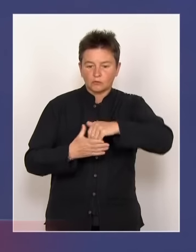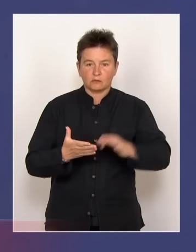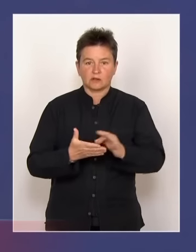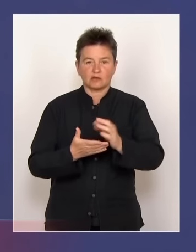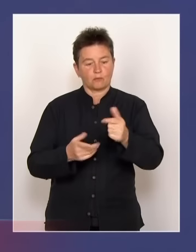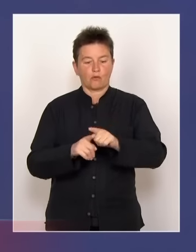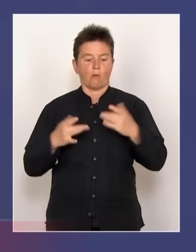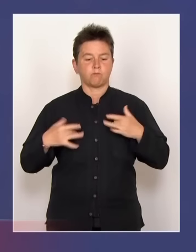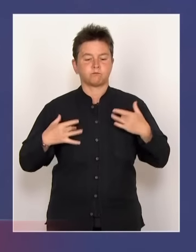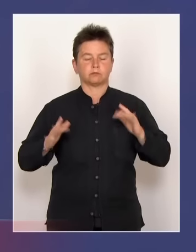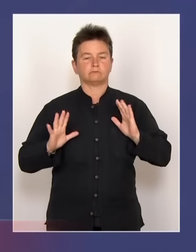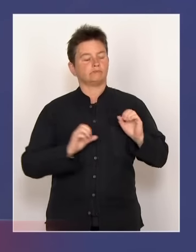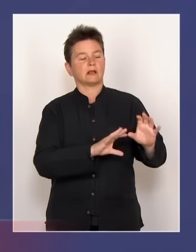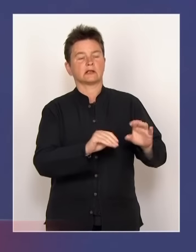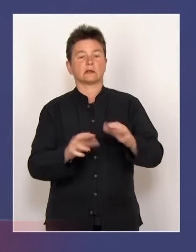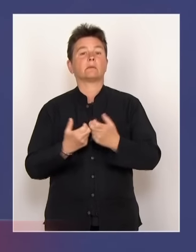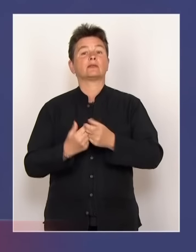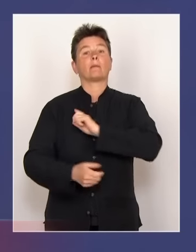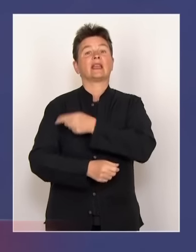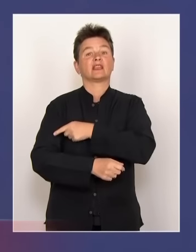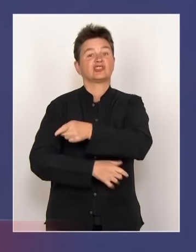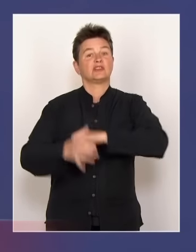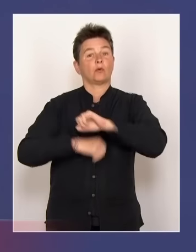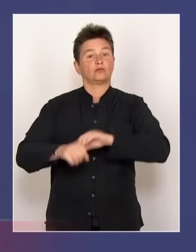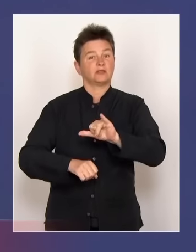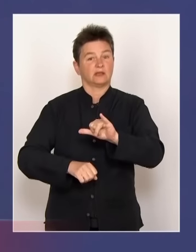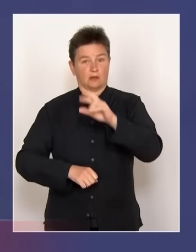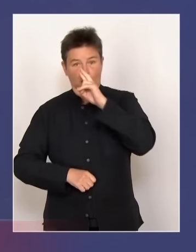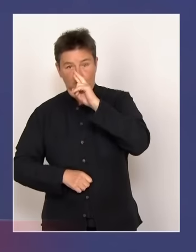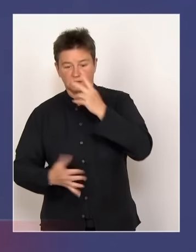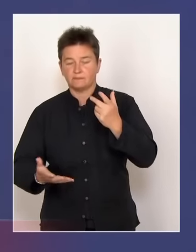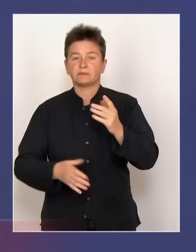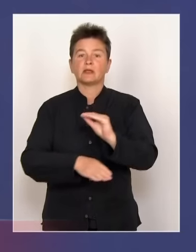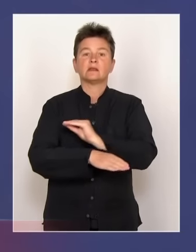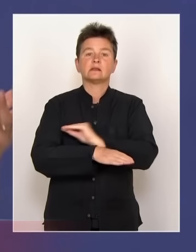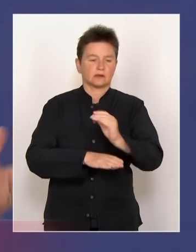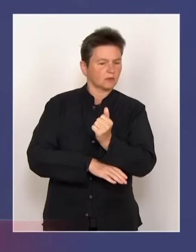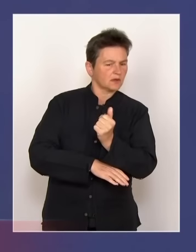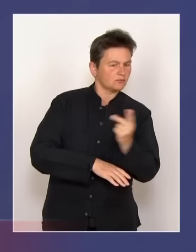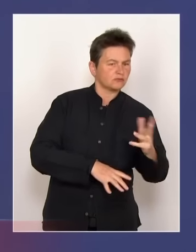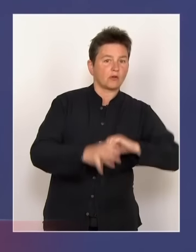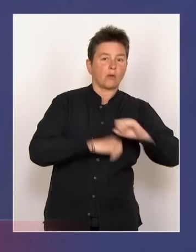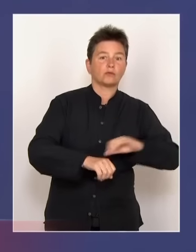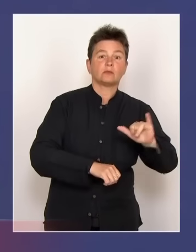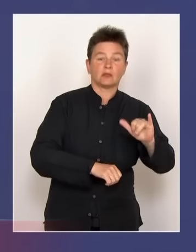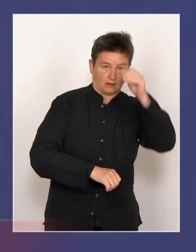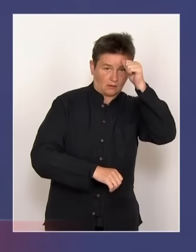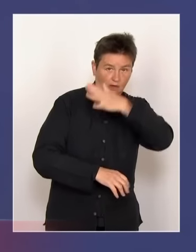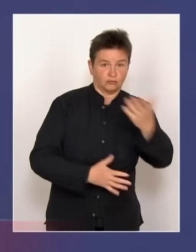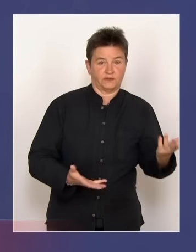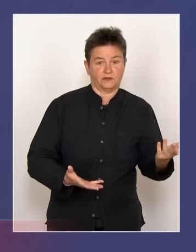délégué. Notre énergie à la Russie, notre sécurité pour plusieurs de nos partenaires, pas la France, mais plusieurs aux Etats-Unis,